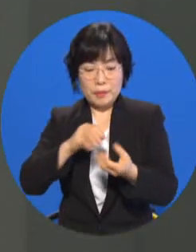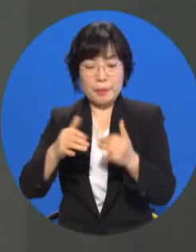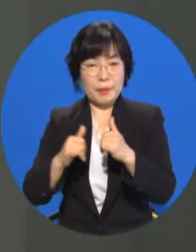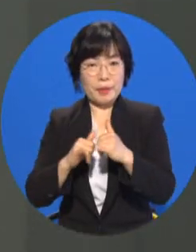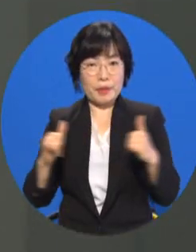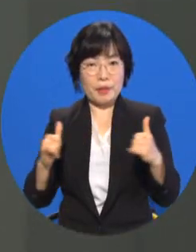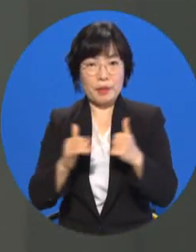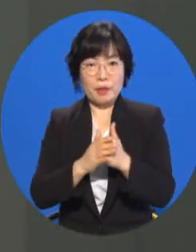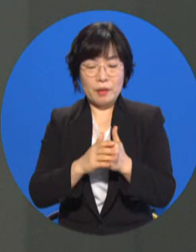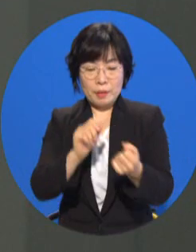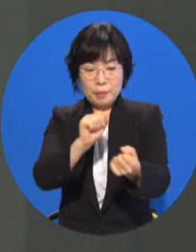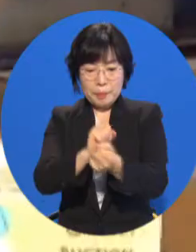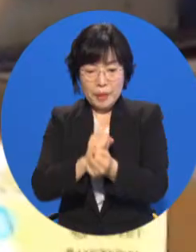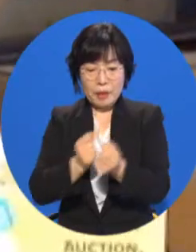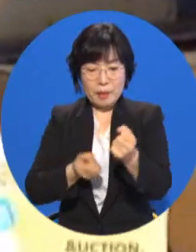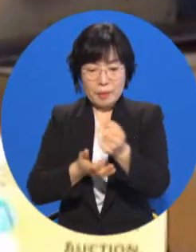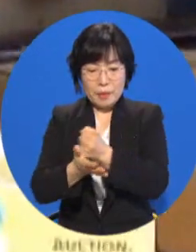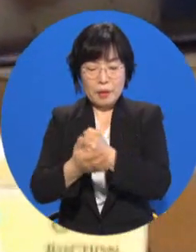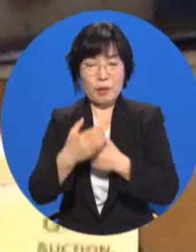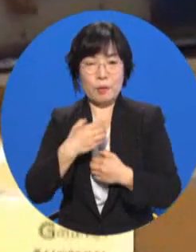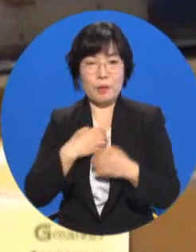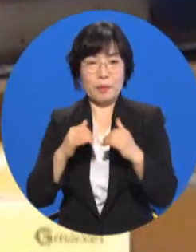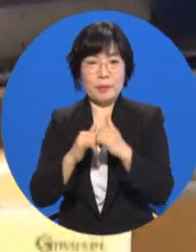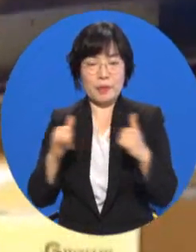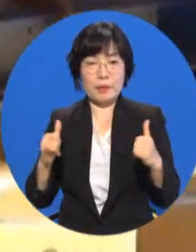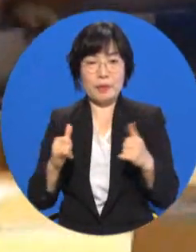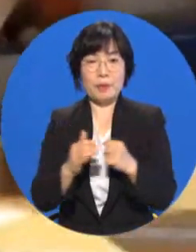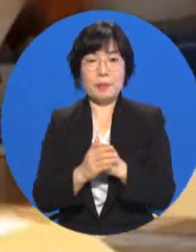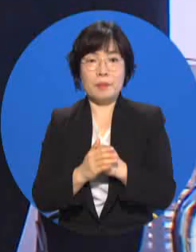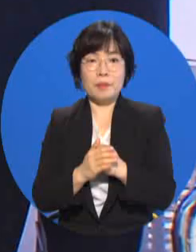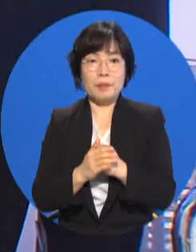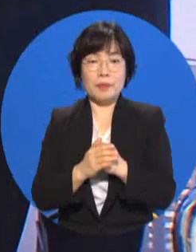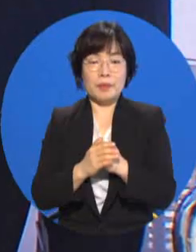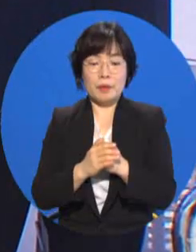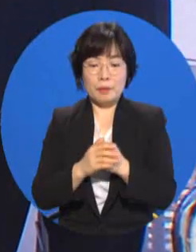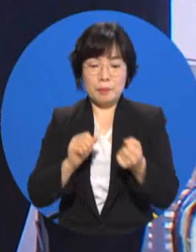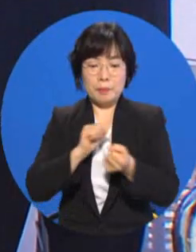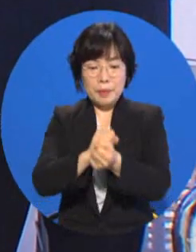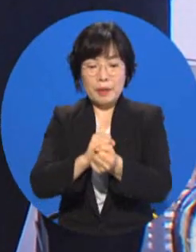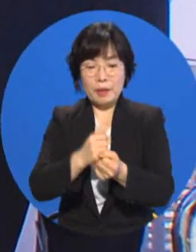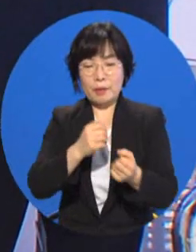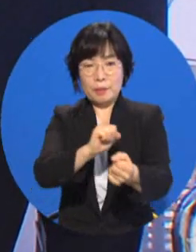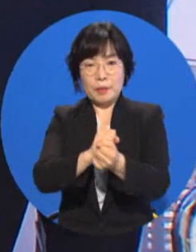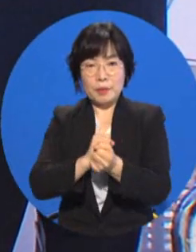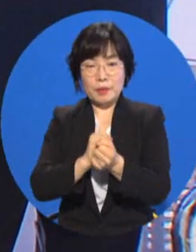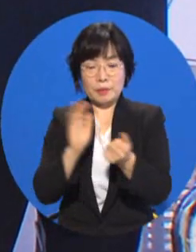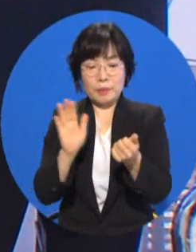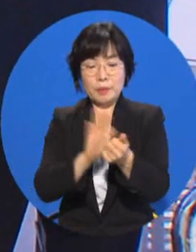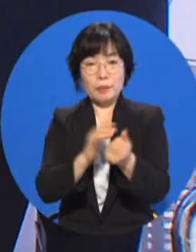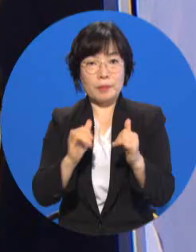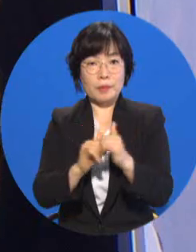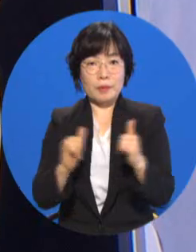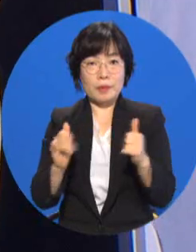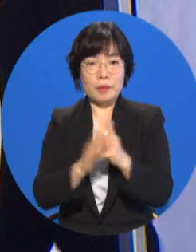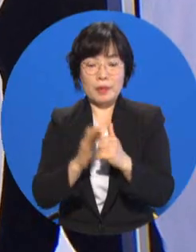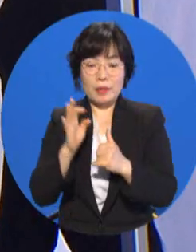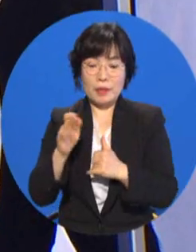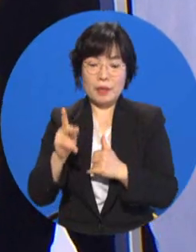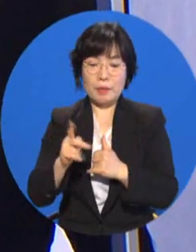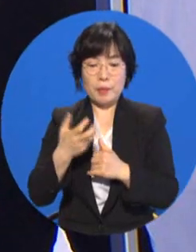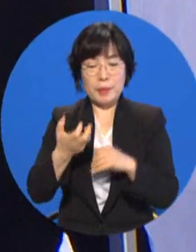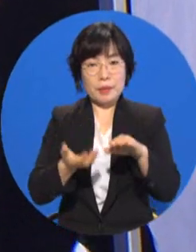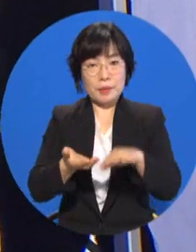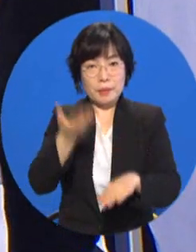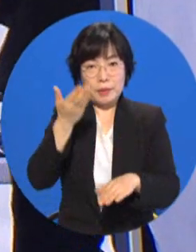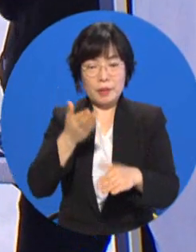같은 감염과 전파 위험이 높은 직업군에 종사하는 사람이나 바이러스 감염 의심자를 돌보는 사람은 KF80